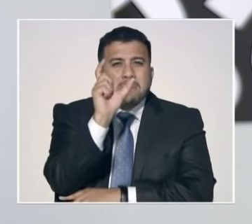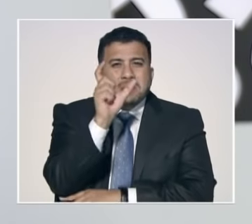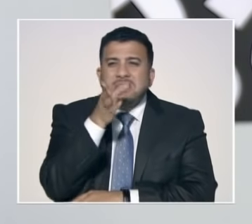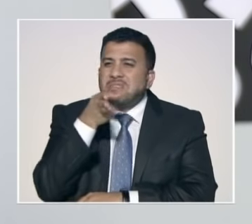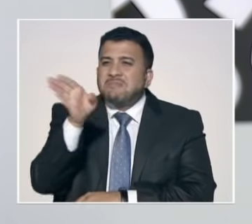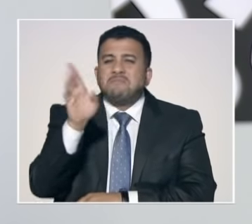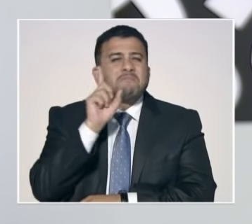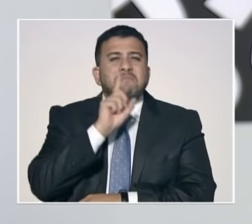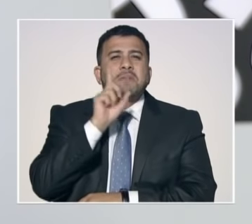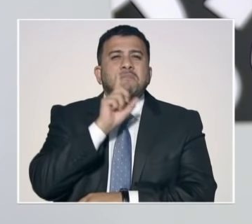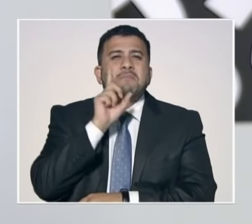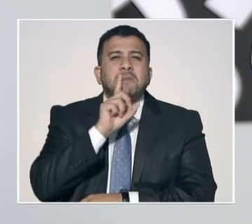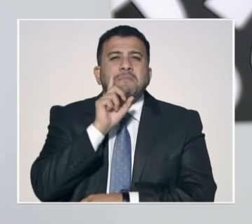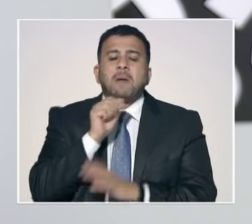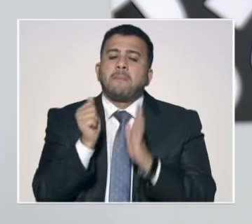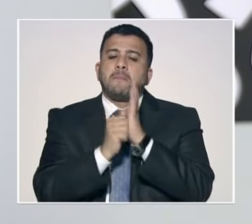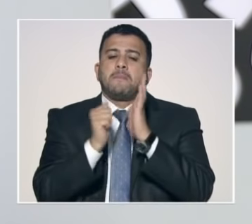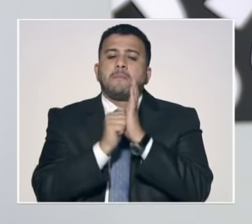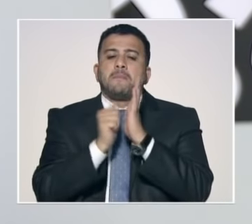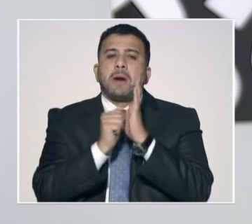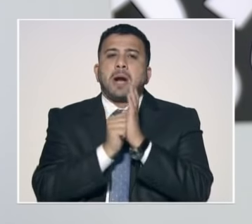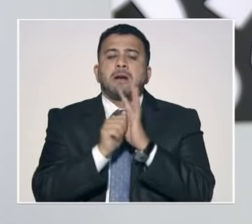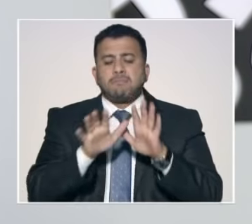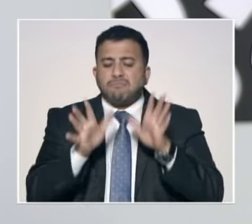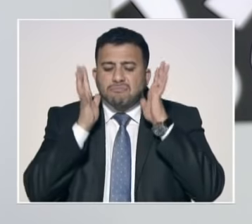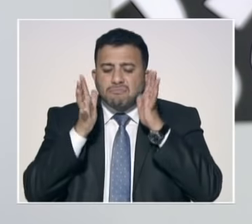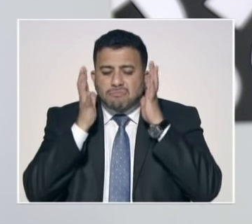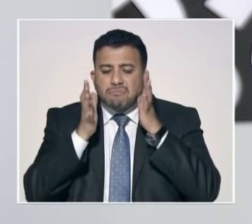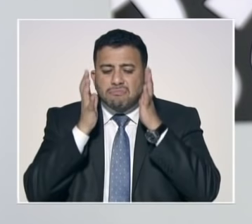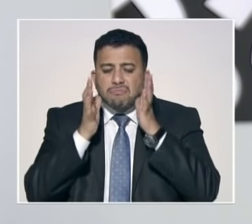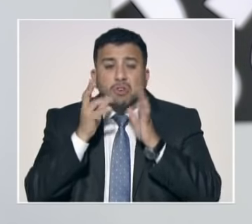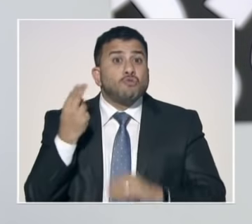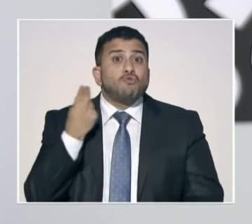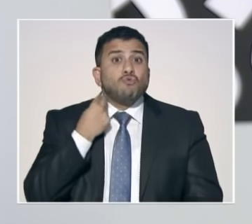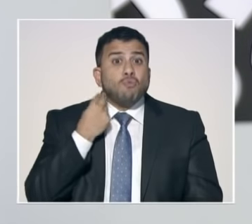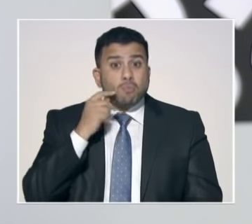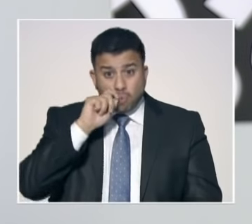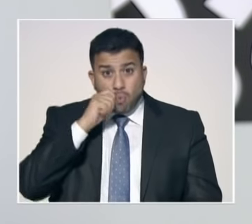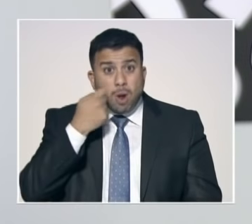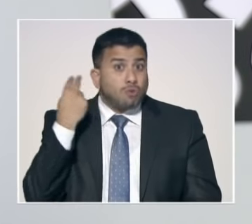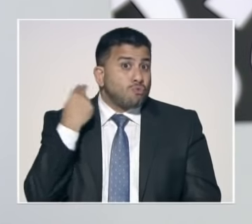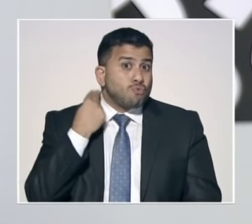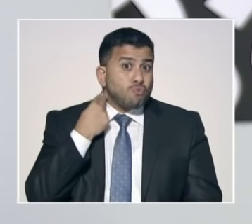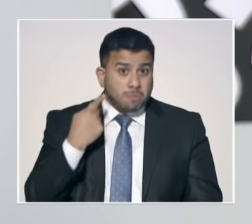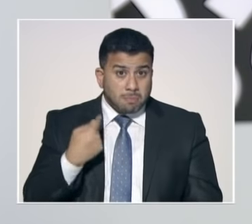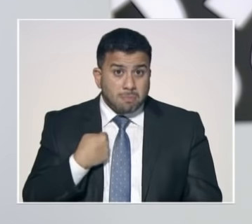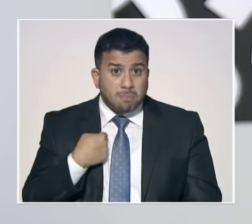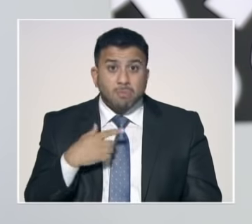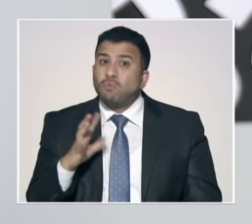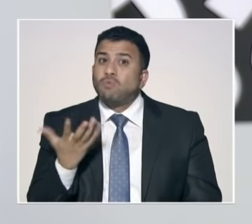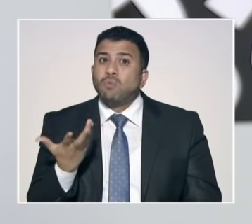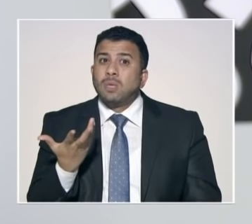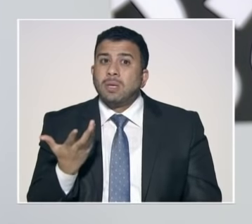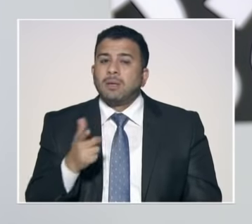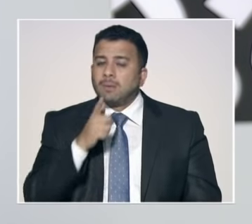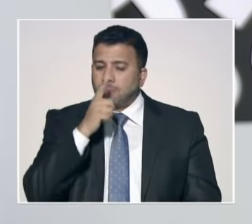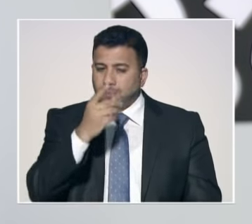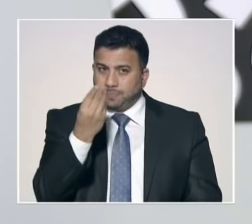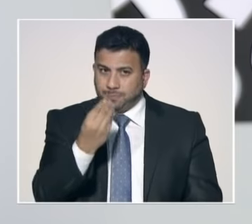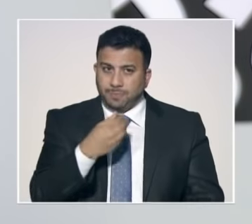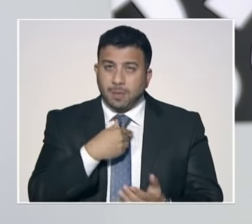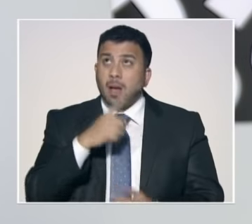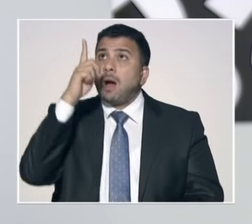مع وجود عدم المانع من الذهاب إلى المسجد؟ أخت الفاضلة بارك الله فيك، أولا ربنا جل وعلا أمر